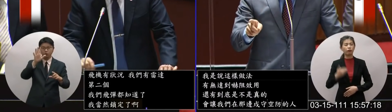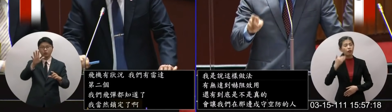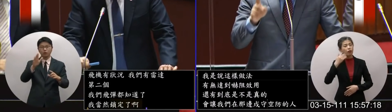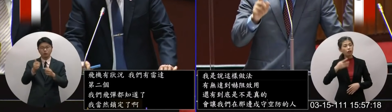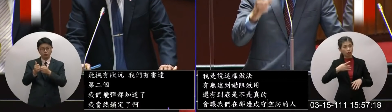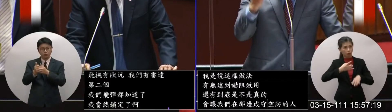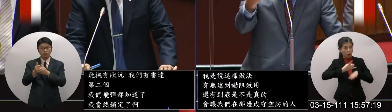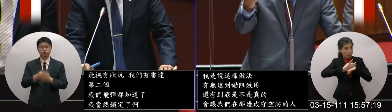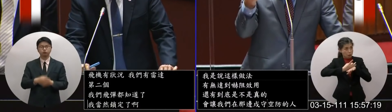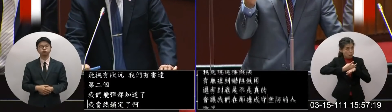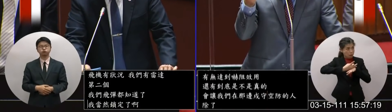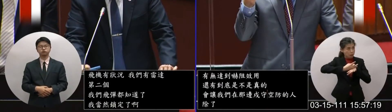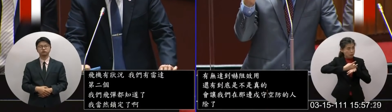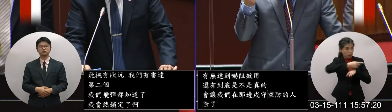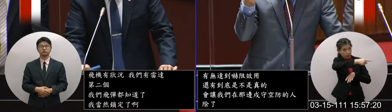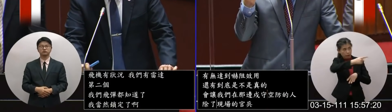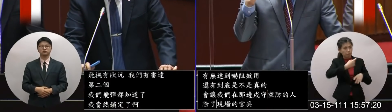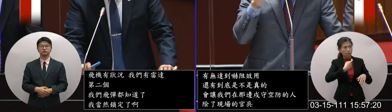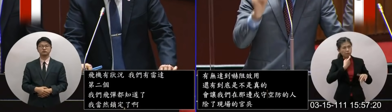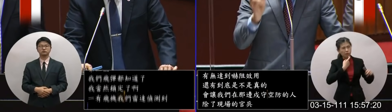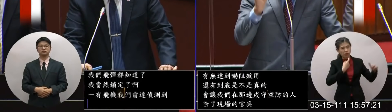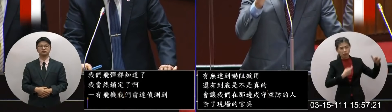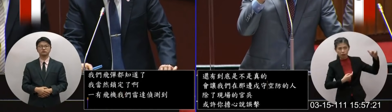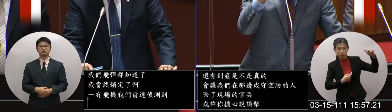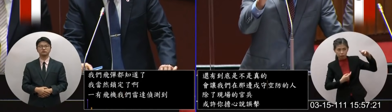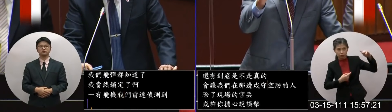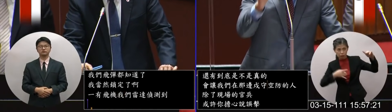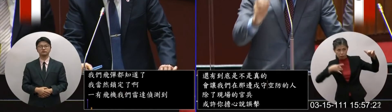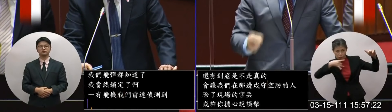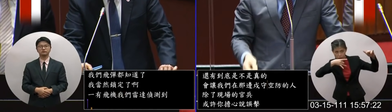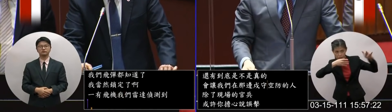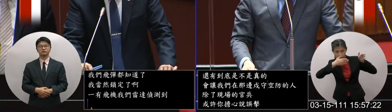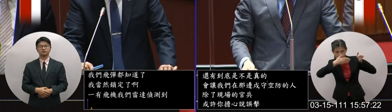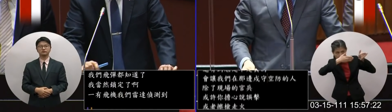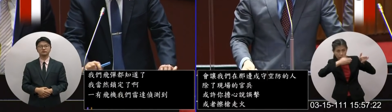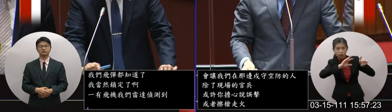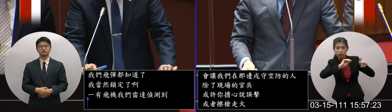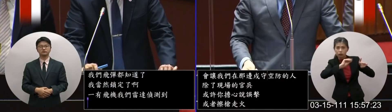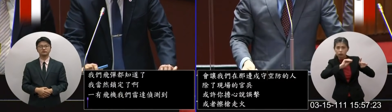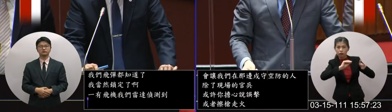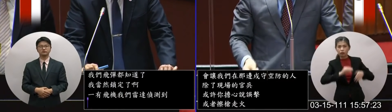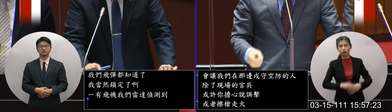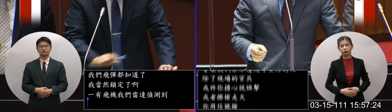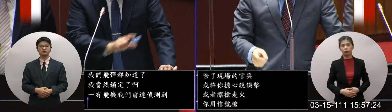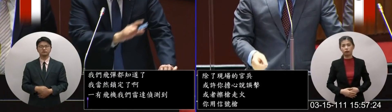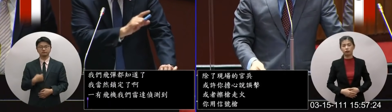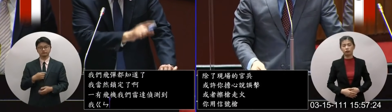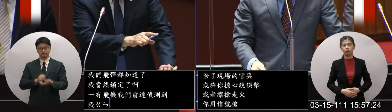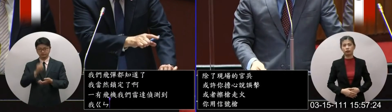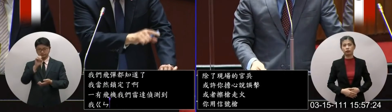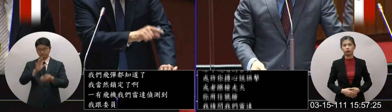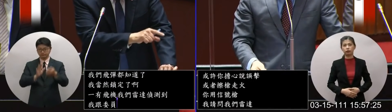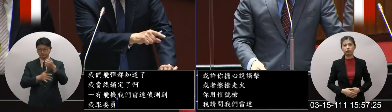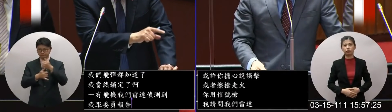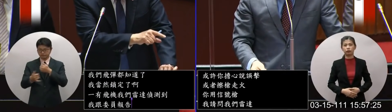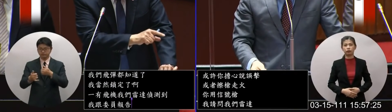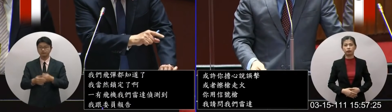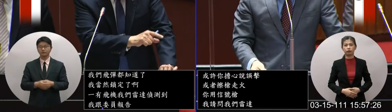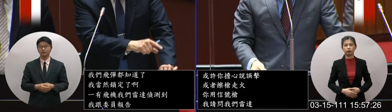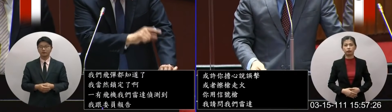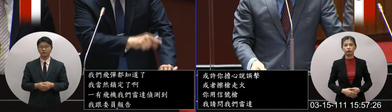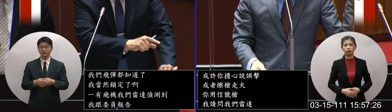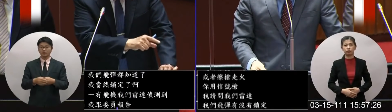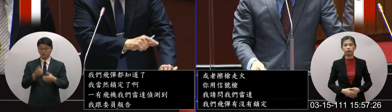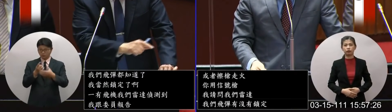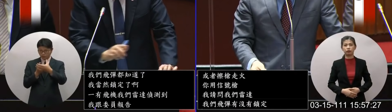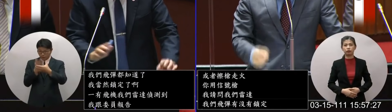的飞弹有没有它不明飞行物进来之后，我们飞弹有没有锁定？ 我跟委员报告啊，飞弹不见得在东